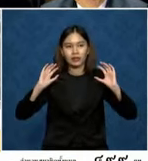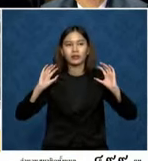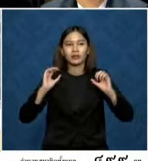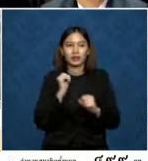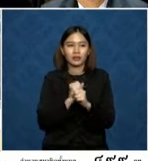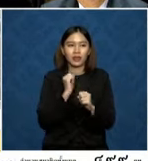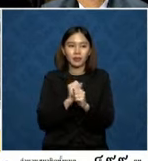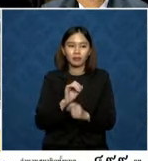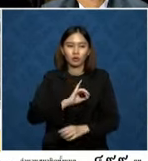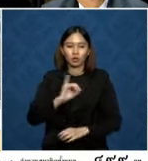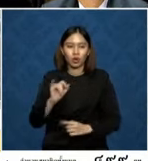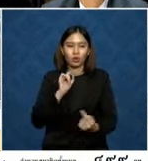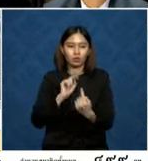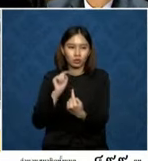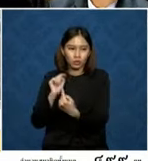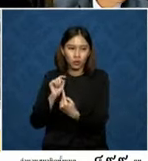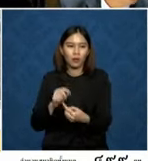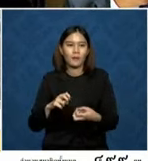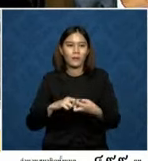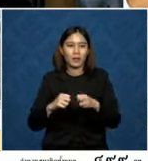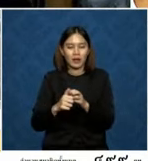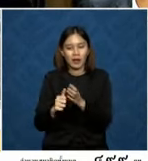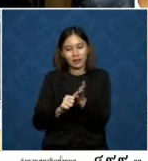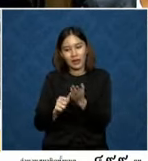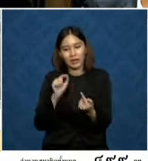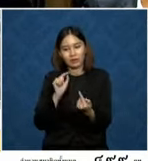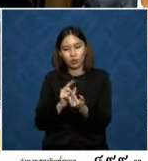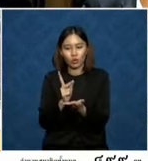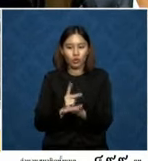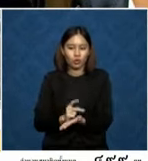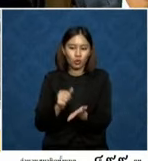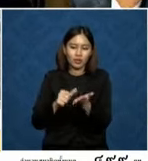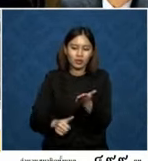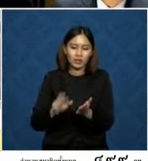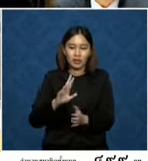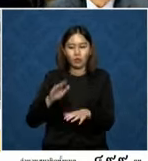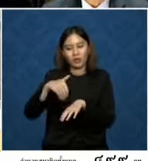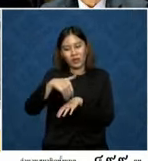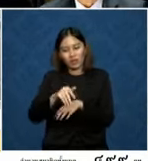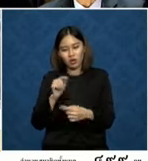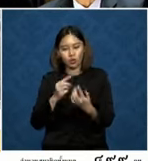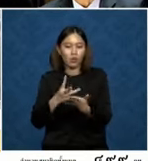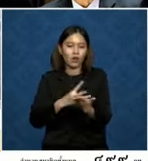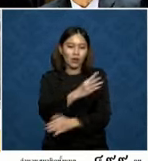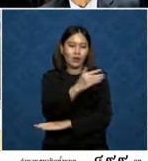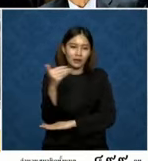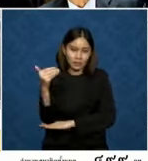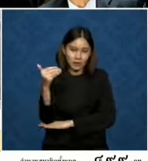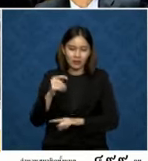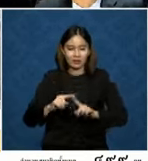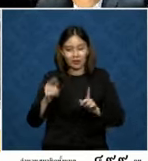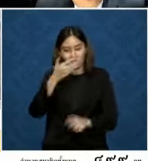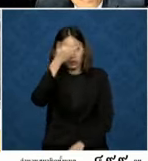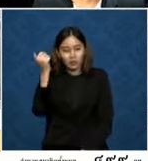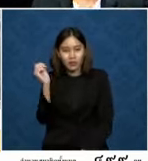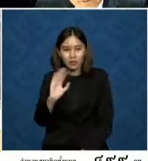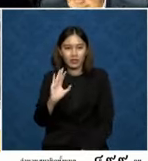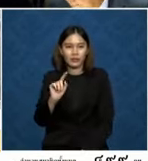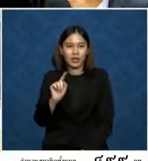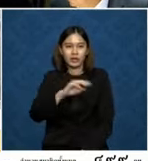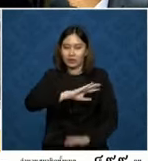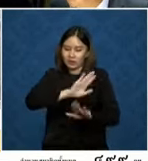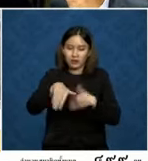าถูกทางแล้วครับที่จะต้องแก้ไขปัญหานี่นอกระบบให้เป็นวาระแห่งชาติแต่อย่าลืมว่าทุกอย่